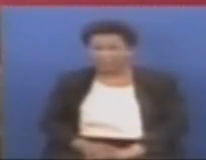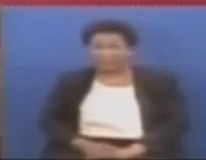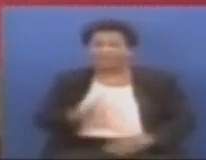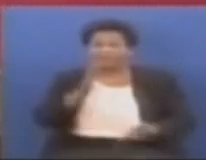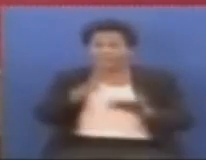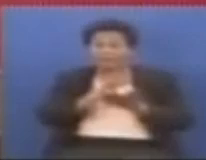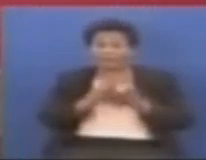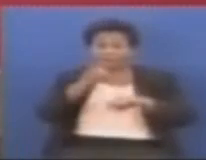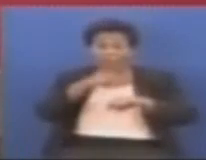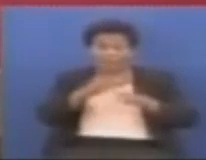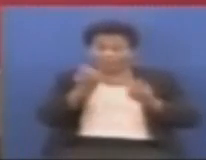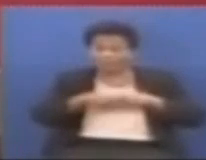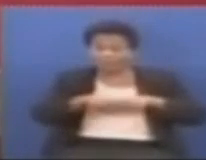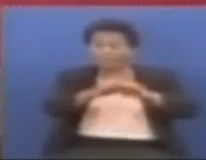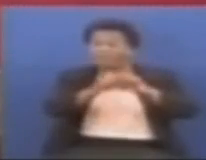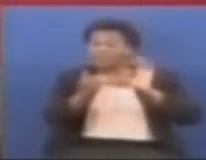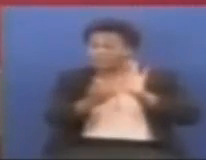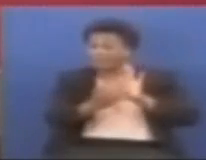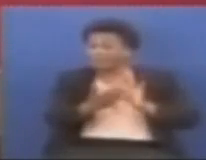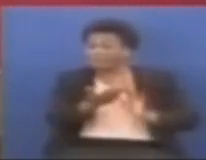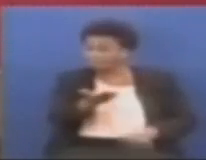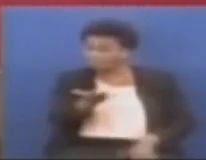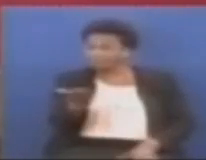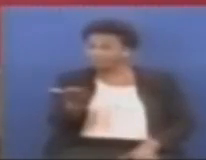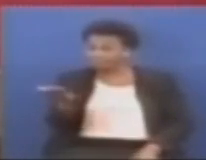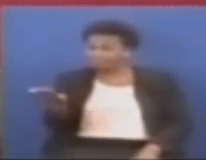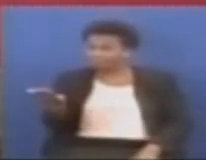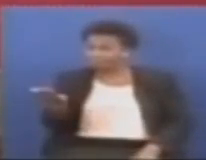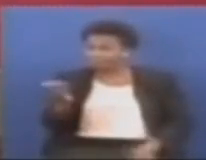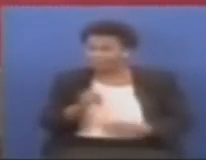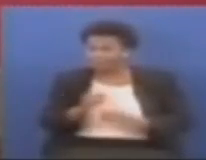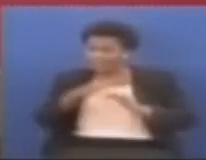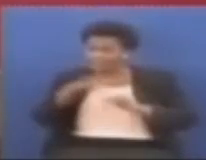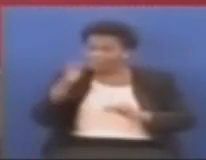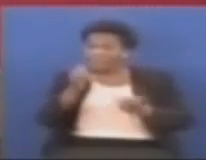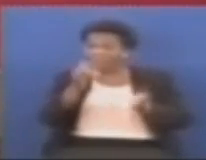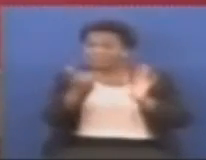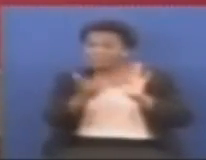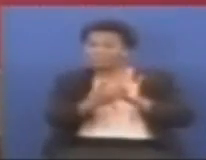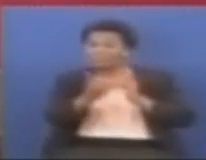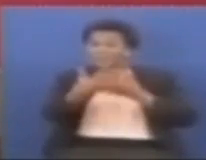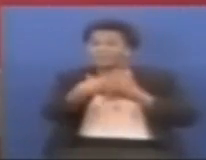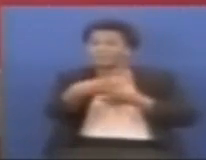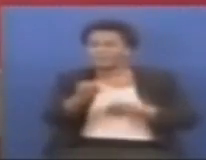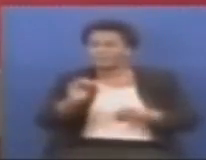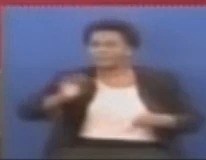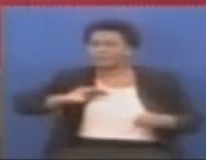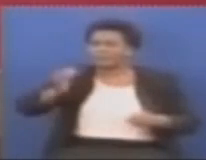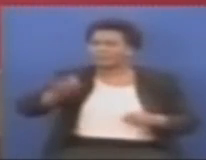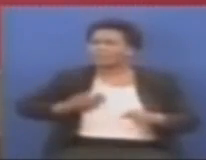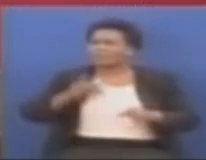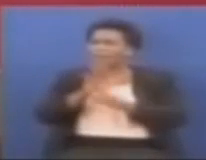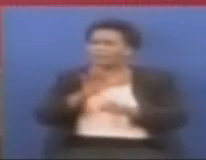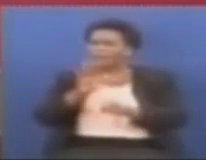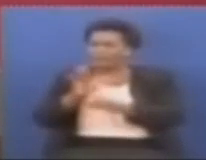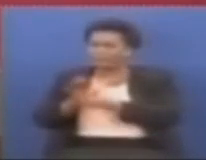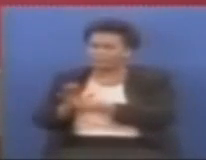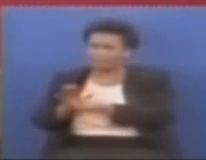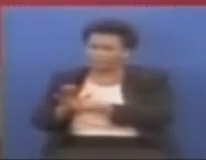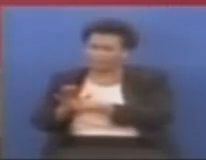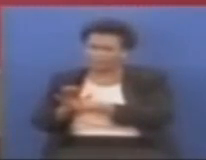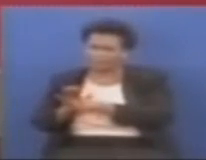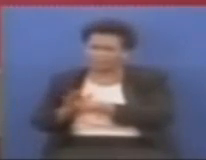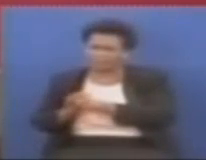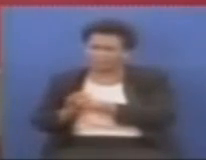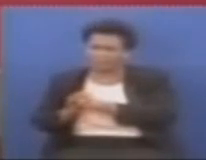tayari serikali kutoa mafunzo hayo? La pili, mheshimiwa spika, wanawake